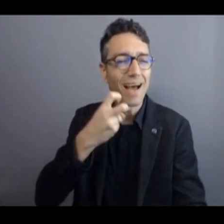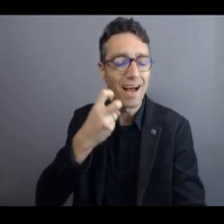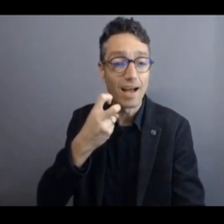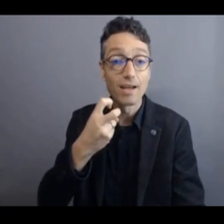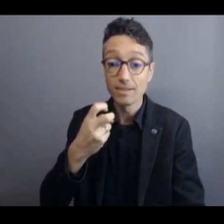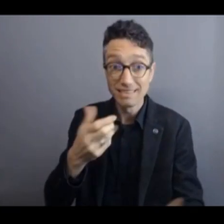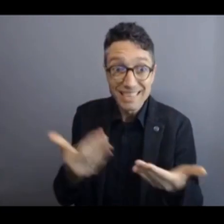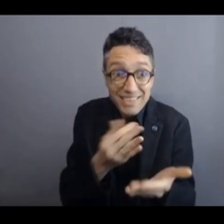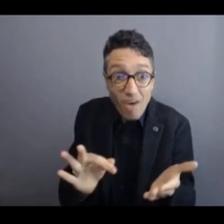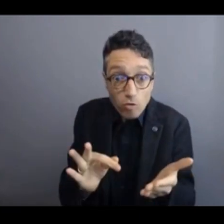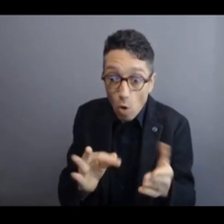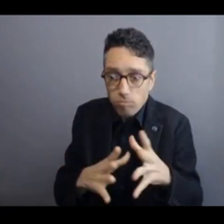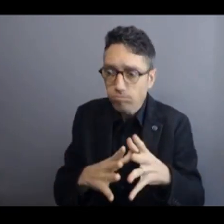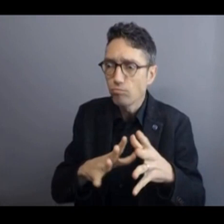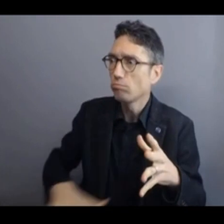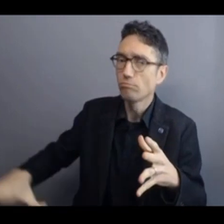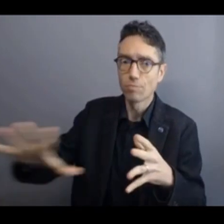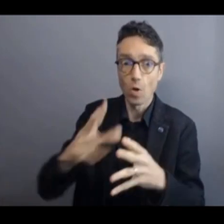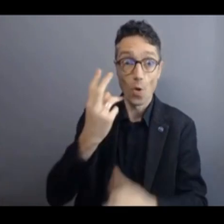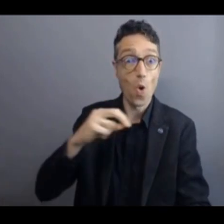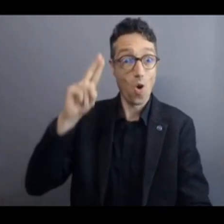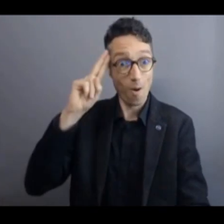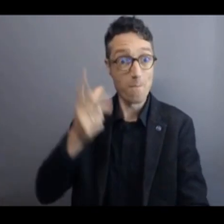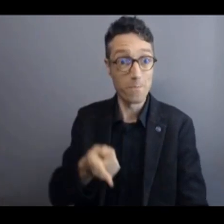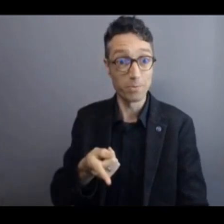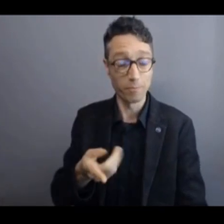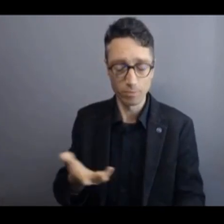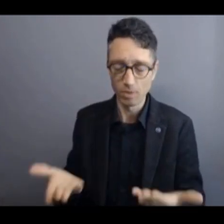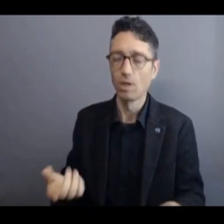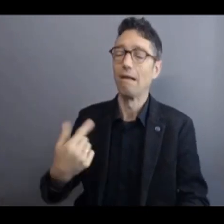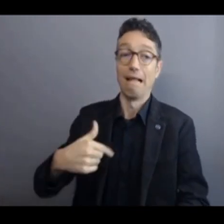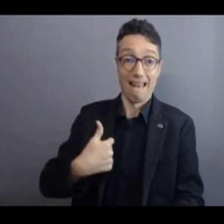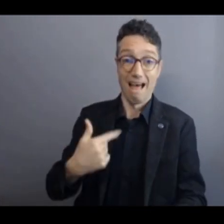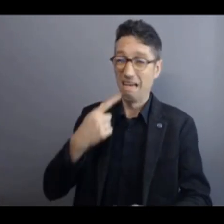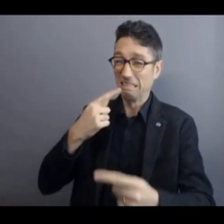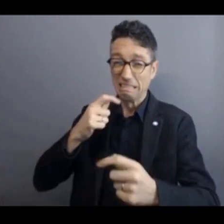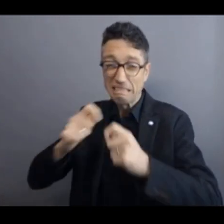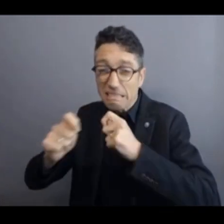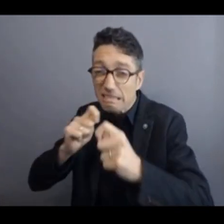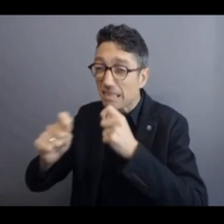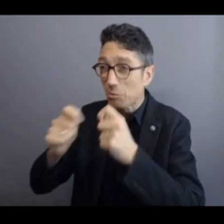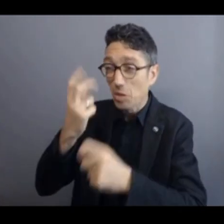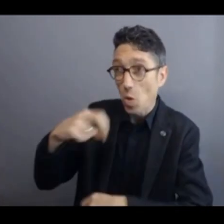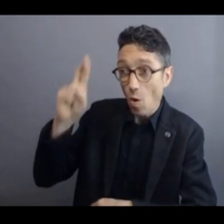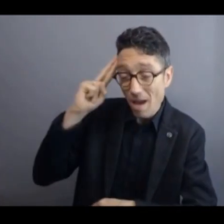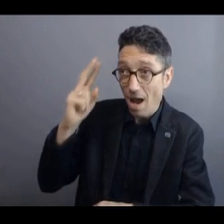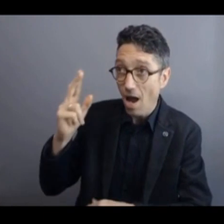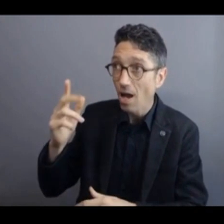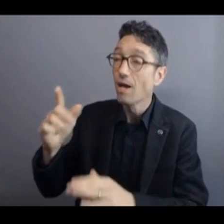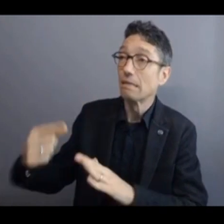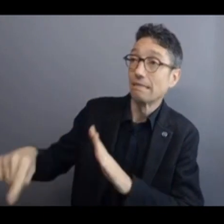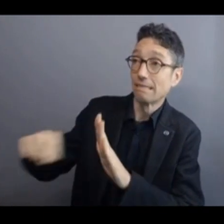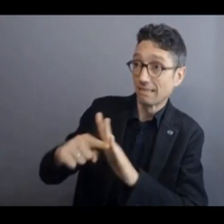la France, c'est le travail qu'on va être amené à faire dans la négociation européenne va avoir des répercussions sur l'ensemble du territoire. Lorsqu'on